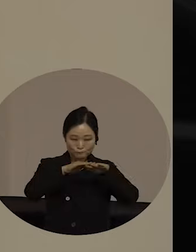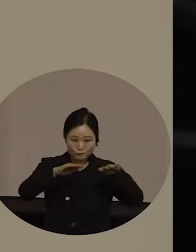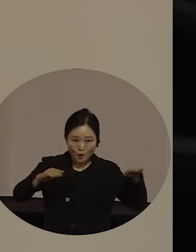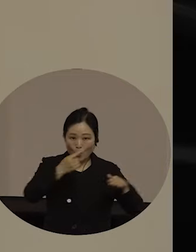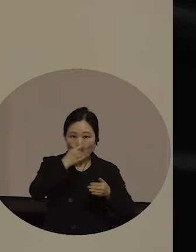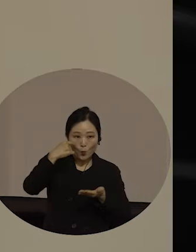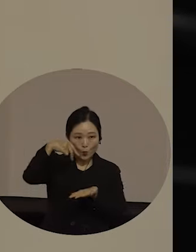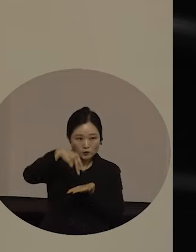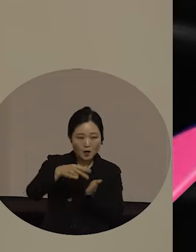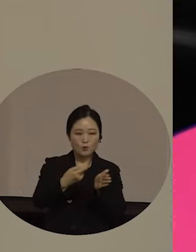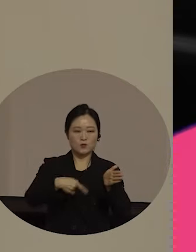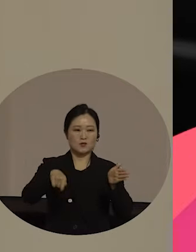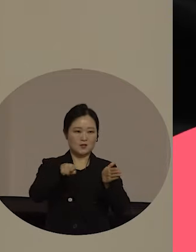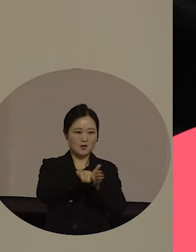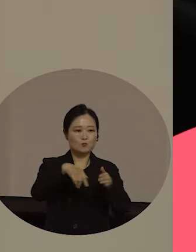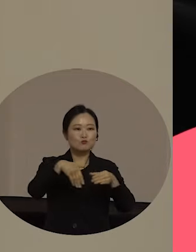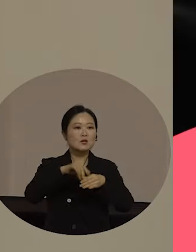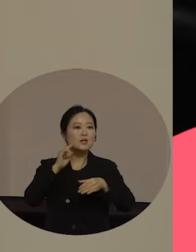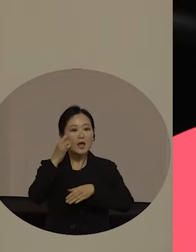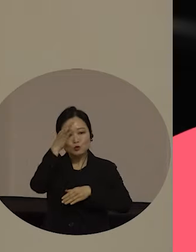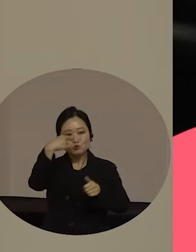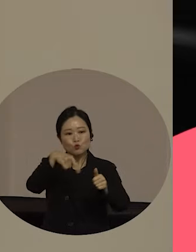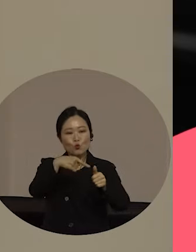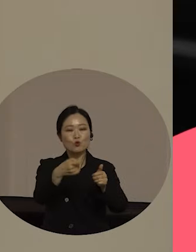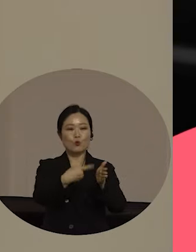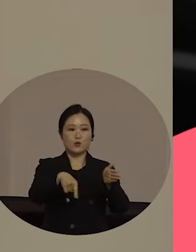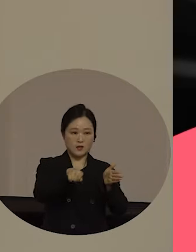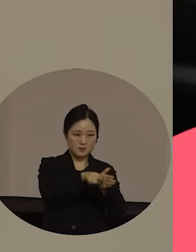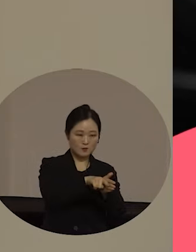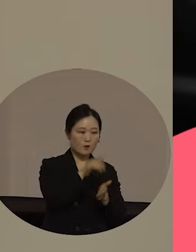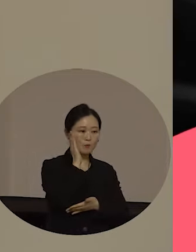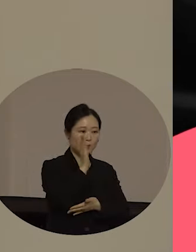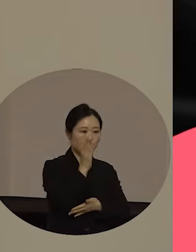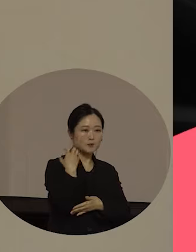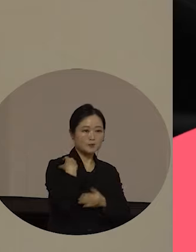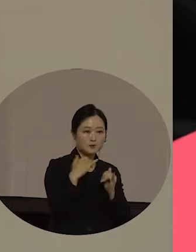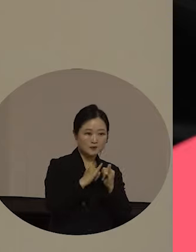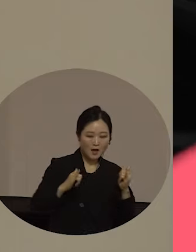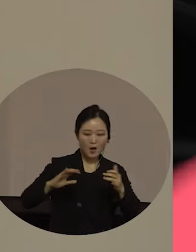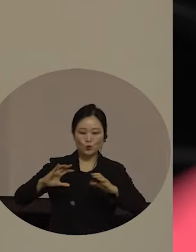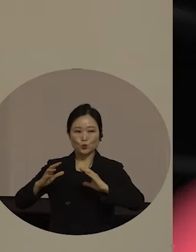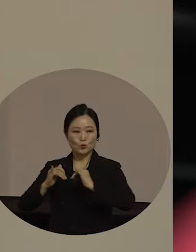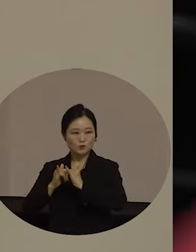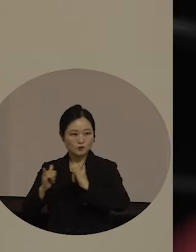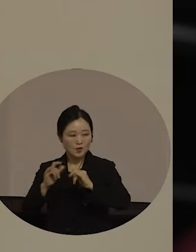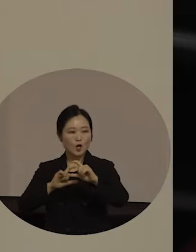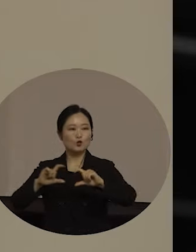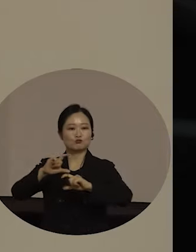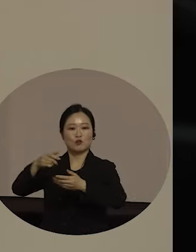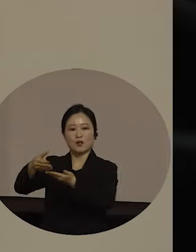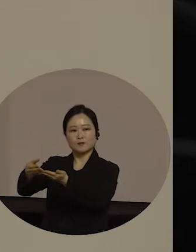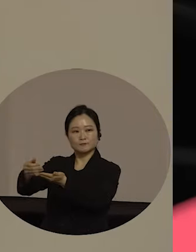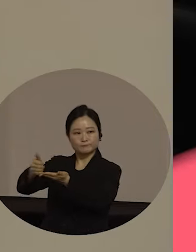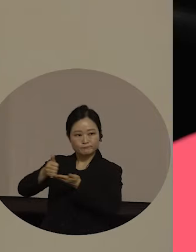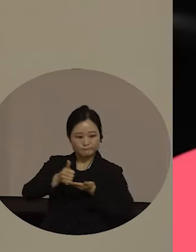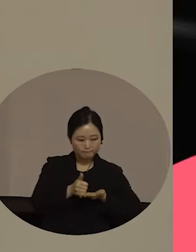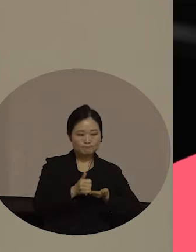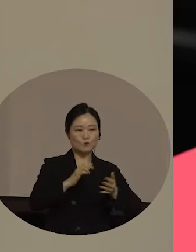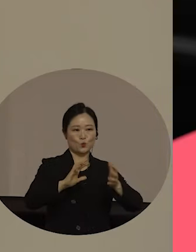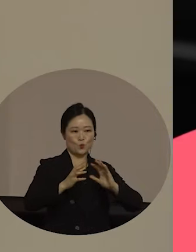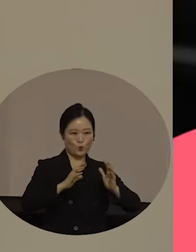문화예술 교육에 대해서 발제자분들과 토론자 한 분을 저희가 추가로 모시고 토론을